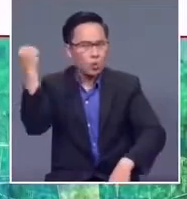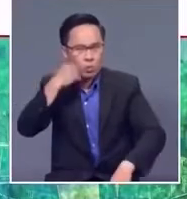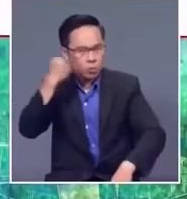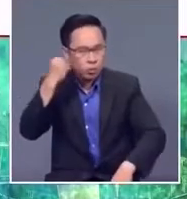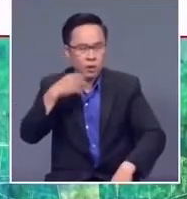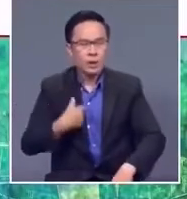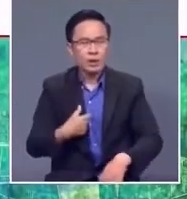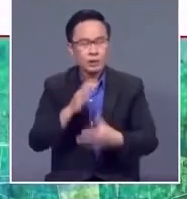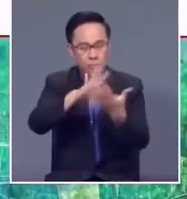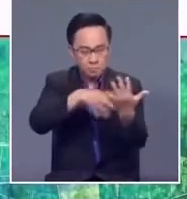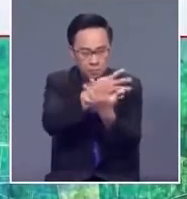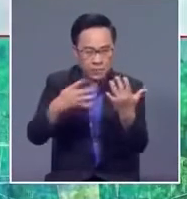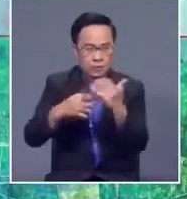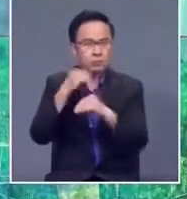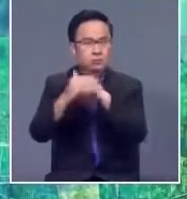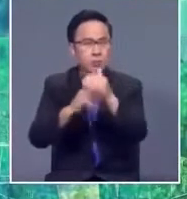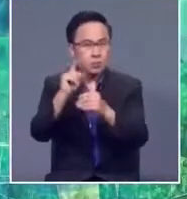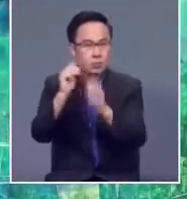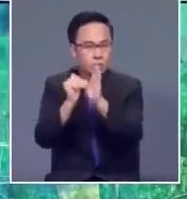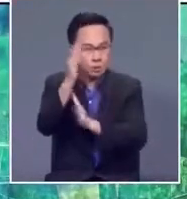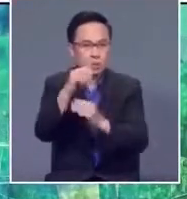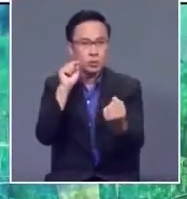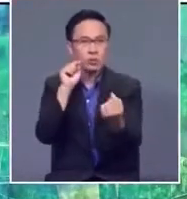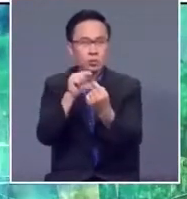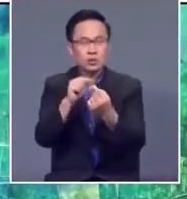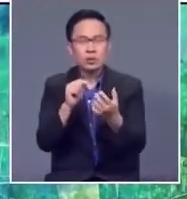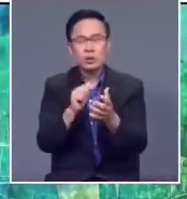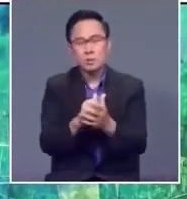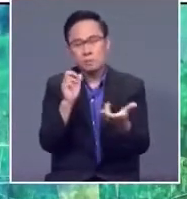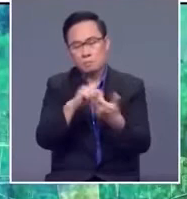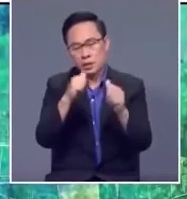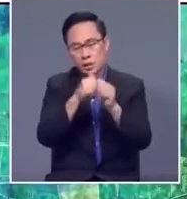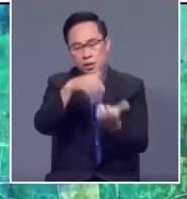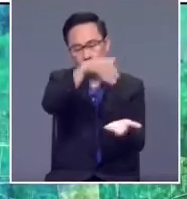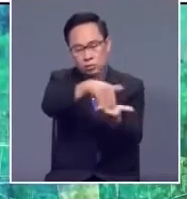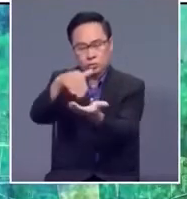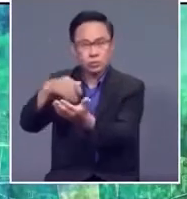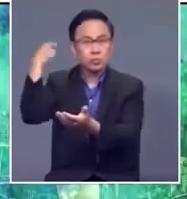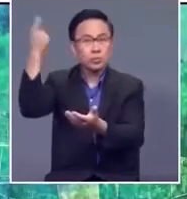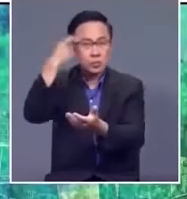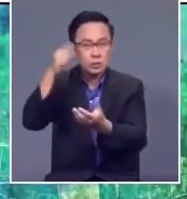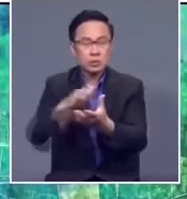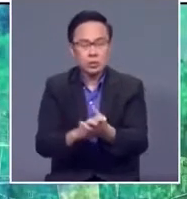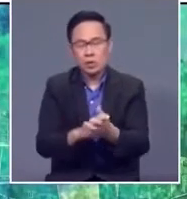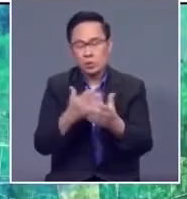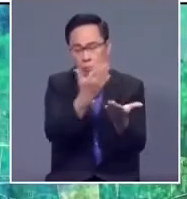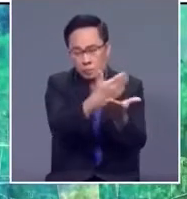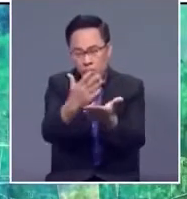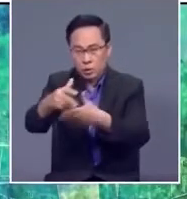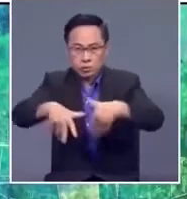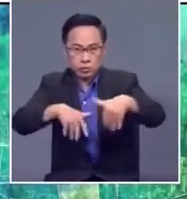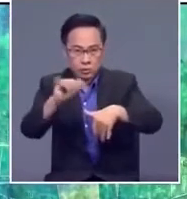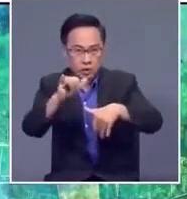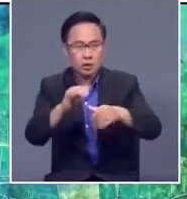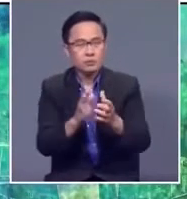ความท้าทายของภาคเหนือยังอยู่ที่พื้นที่ท่องเที่ยวค่อนข้างกระจุกตัวยังไม่กระจายสู่ชุมชนเป็นภาคที่มีฐานภูมิปัญญาท้องถิ่นที่มีอัต